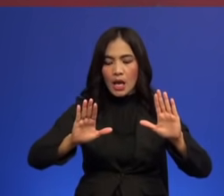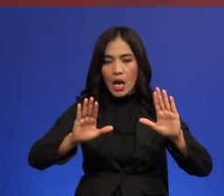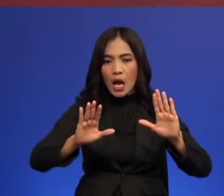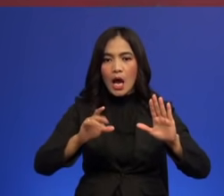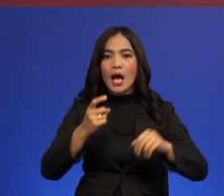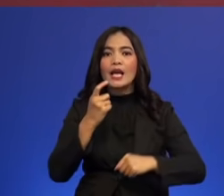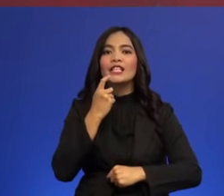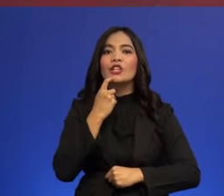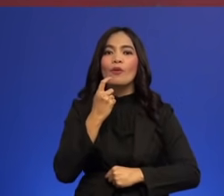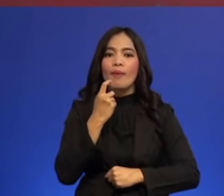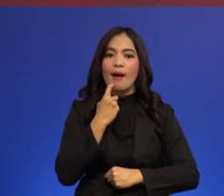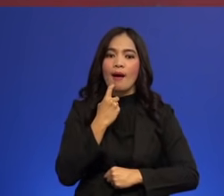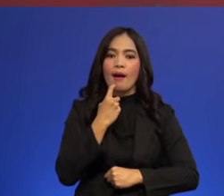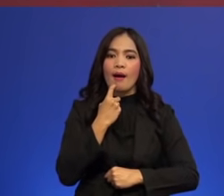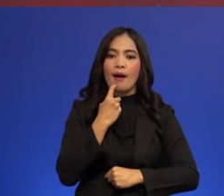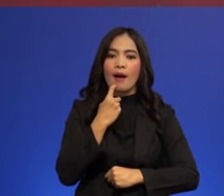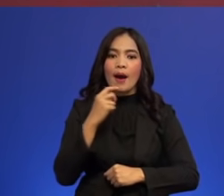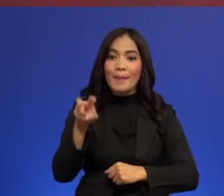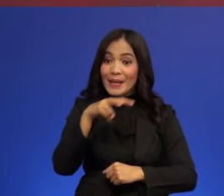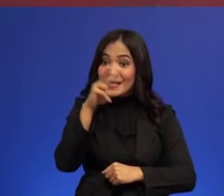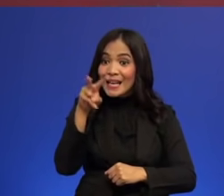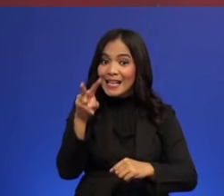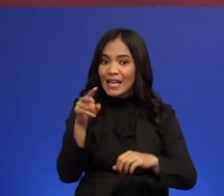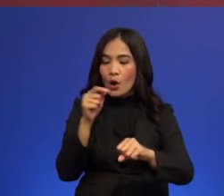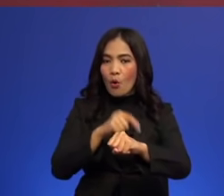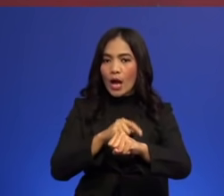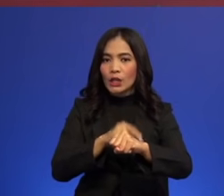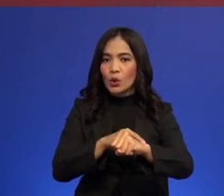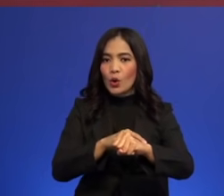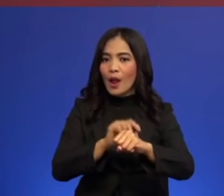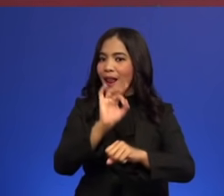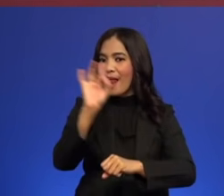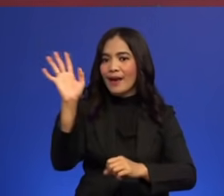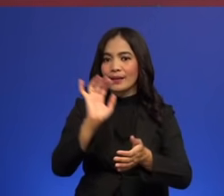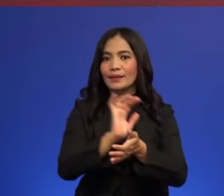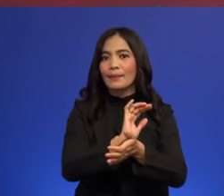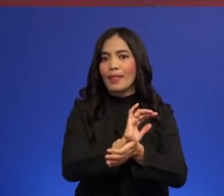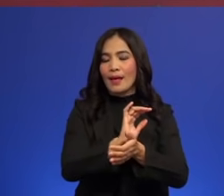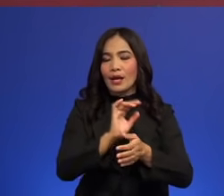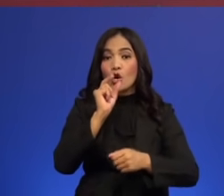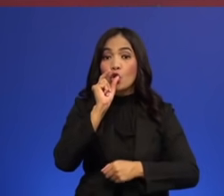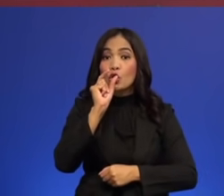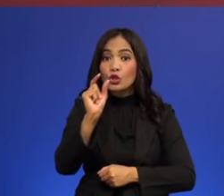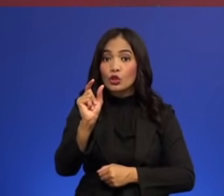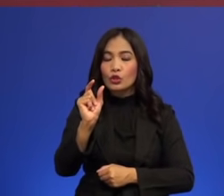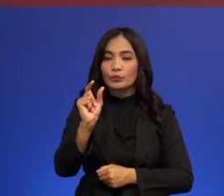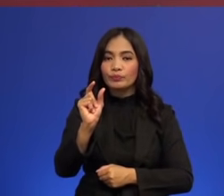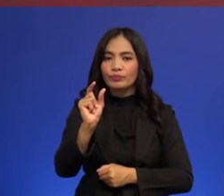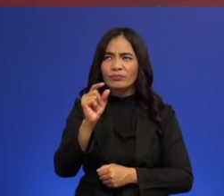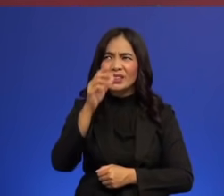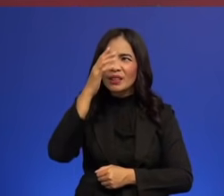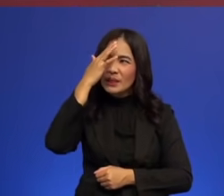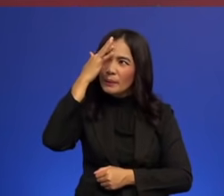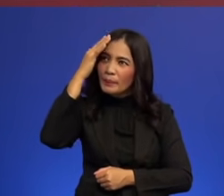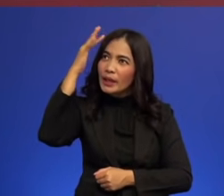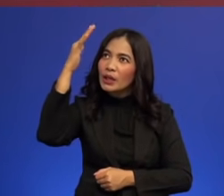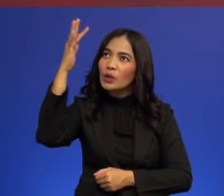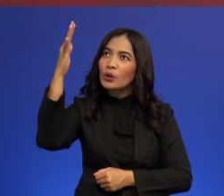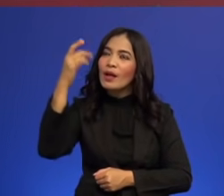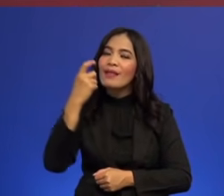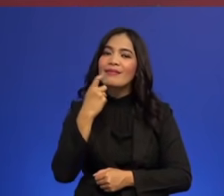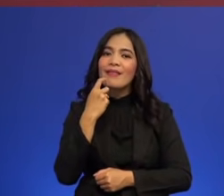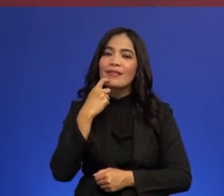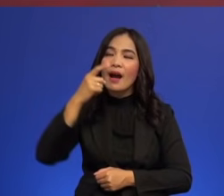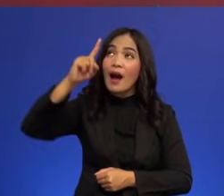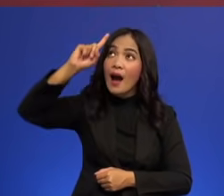kesempatan yang lain. Cari kesempatan lain untuk merenungkan